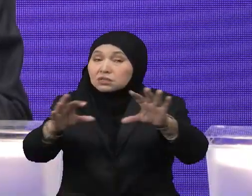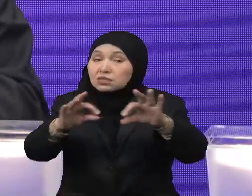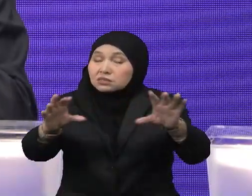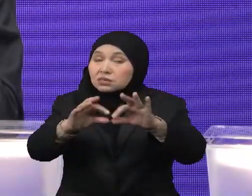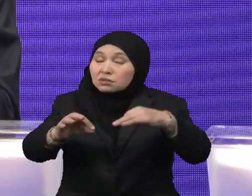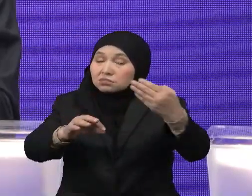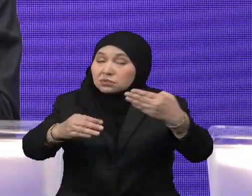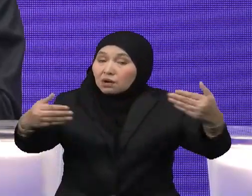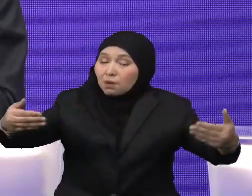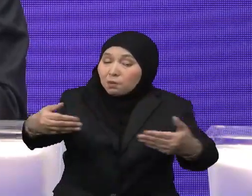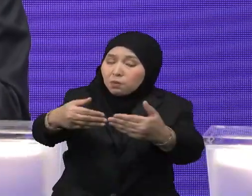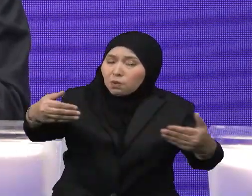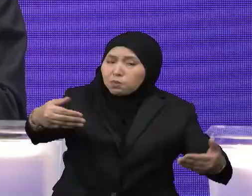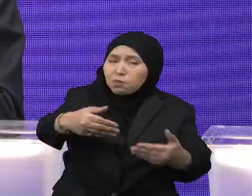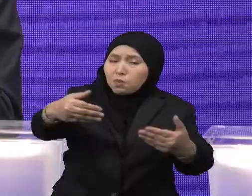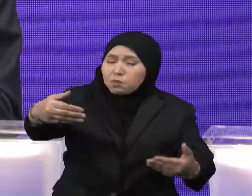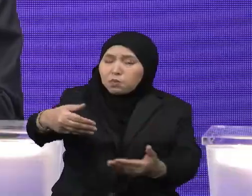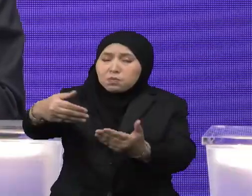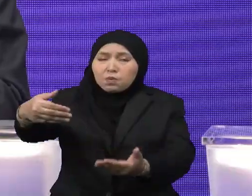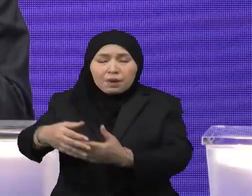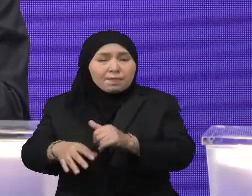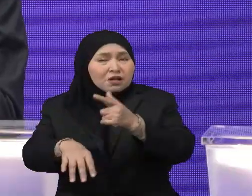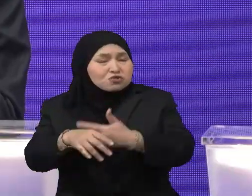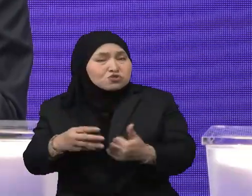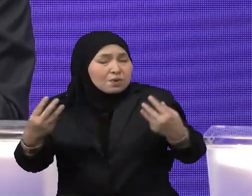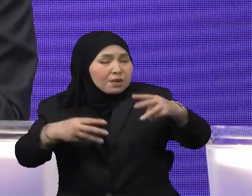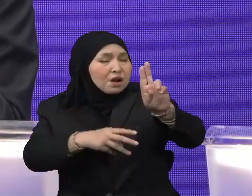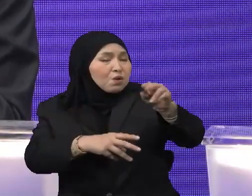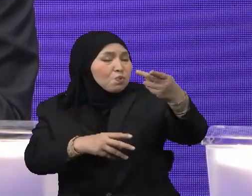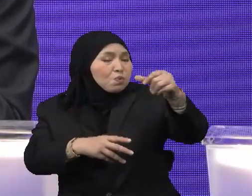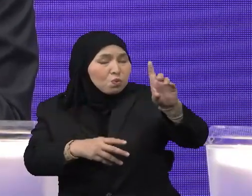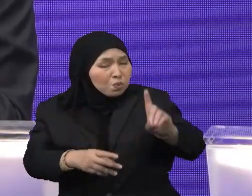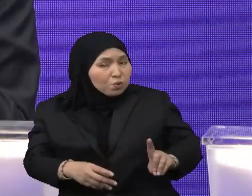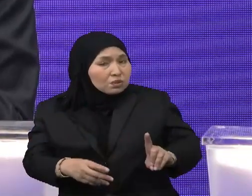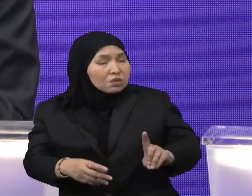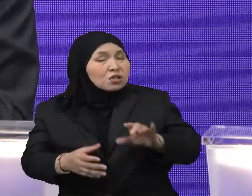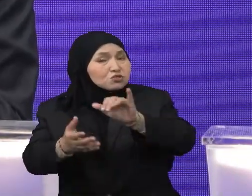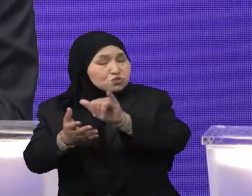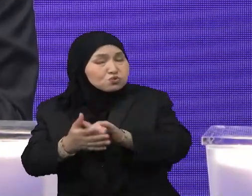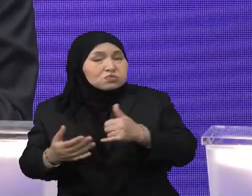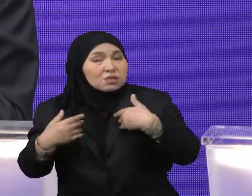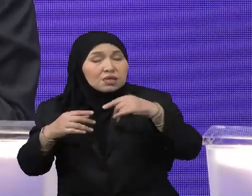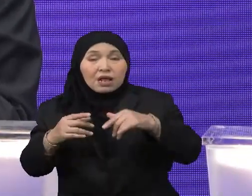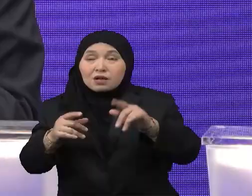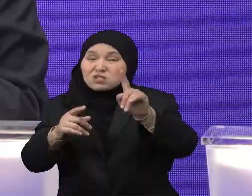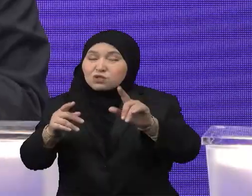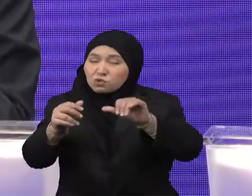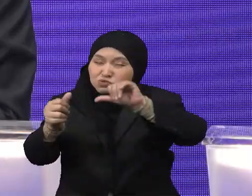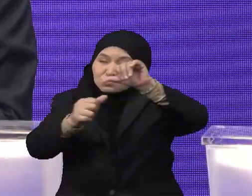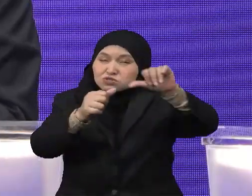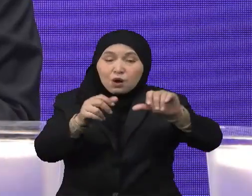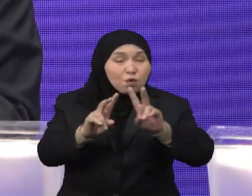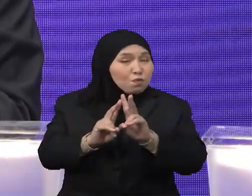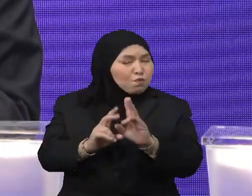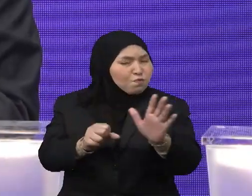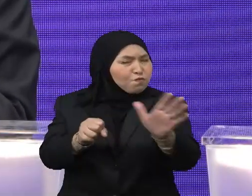dibanding di masa-mase Perang Uhud itu paru-paru sahabat Nabi Shallallahu Alaihi Wasallam mereka berada dalam satu suasana yang penuh